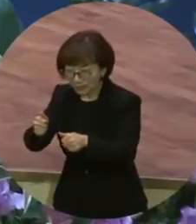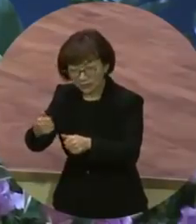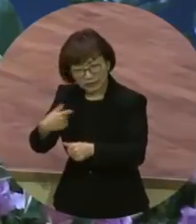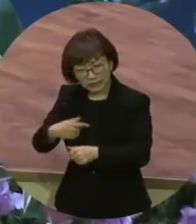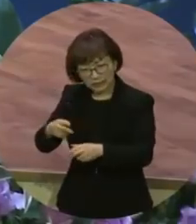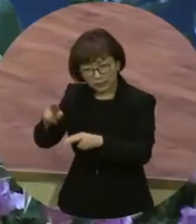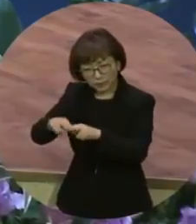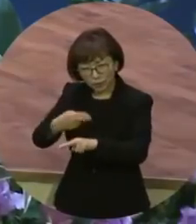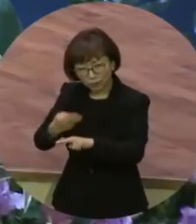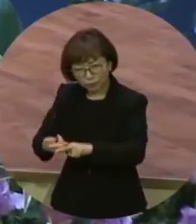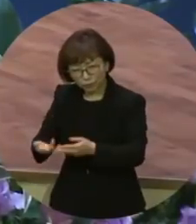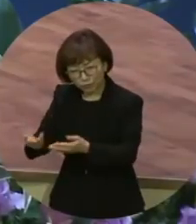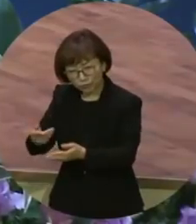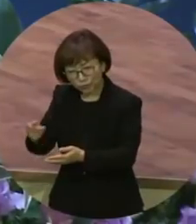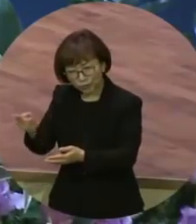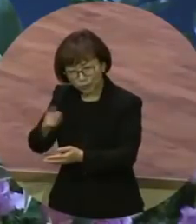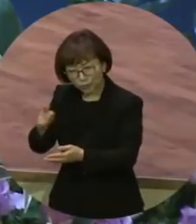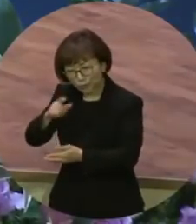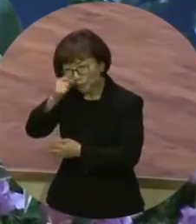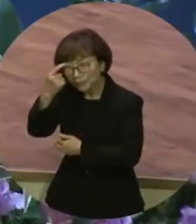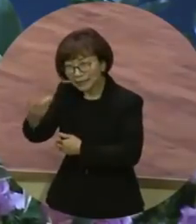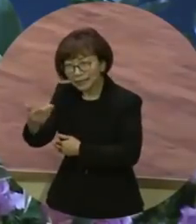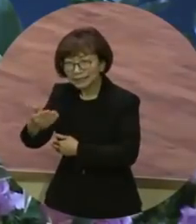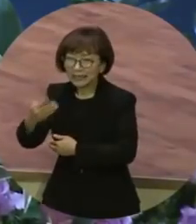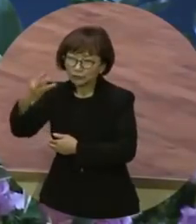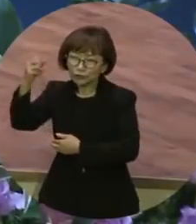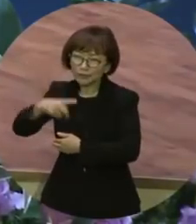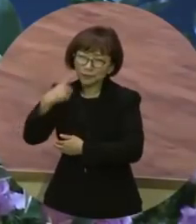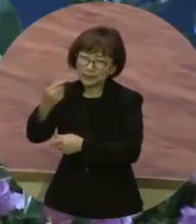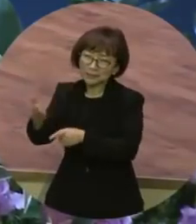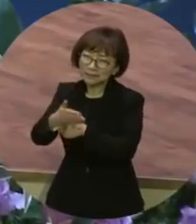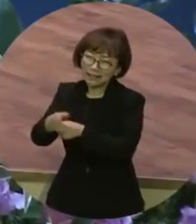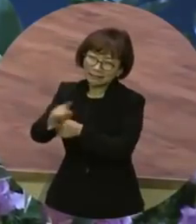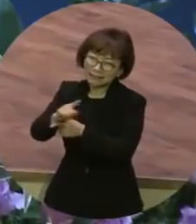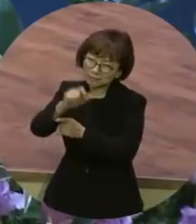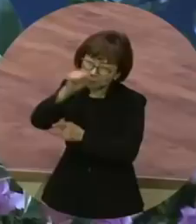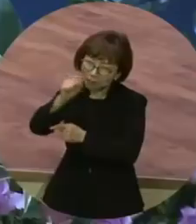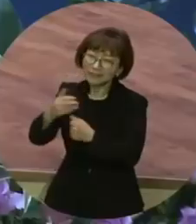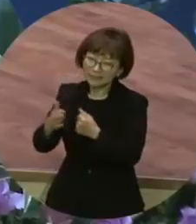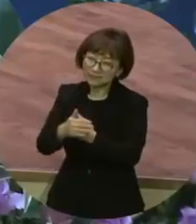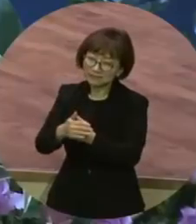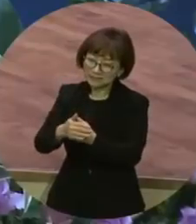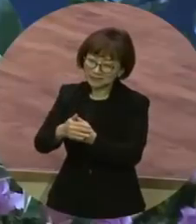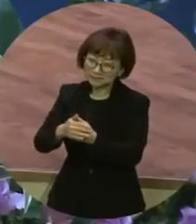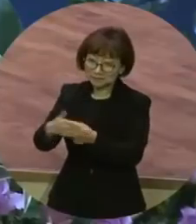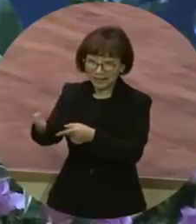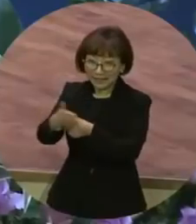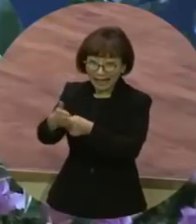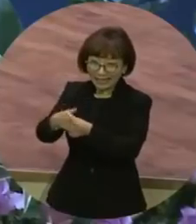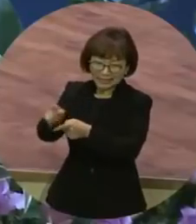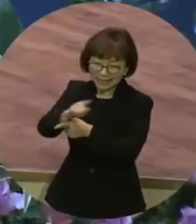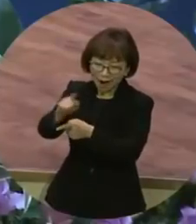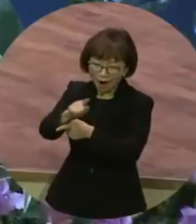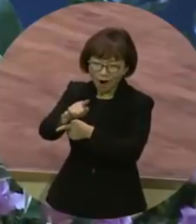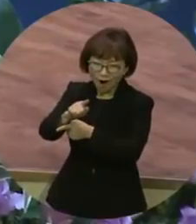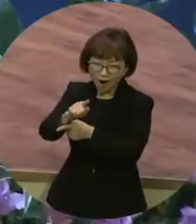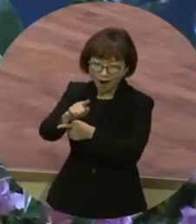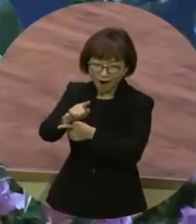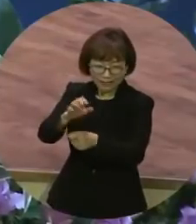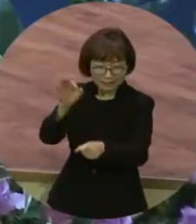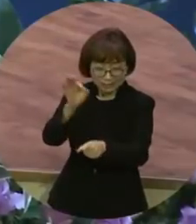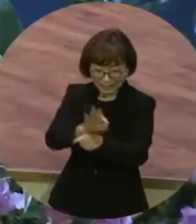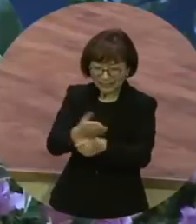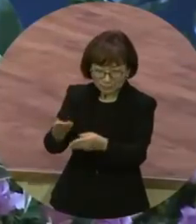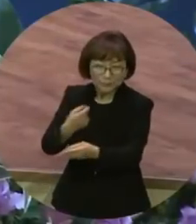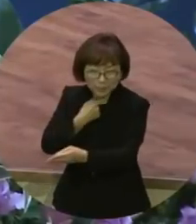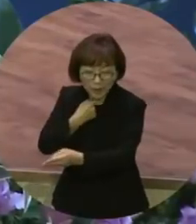이 목사님 뭐 다른 거 필요 없으실 것 같고 낚시 좋아하시니까 낚싯대를 근데 낚싯대를 또 아무거나 안 쓰실 것 같으니까